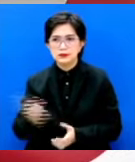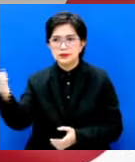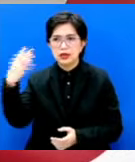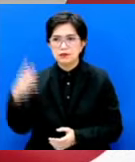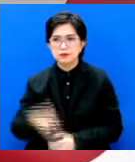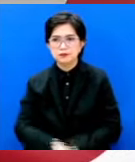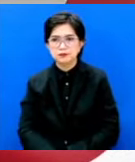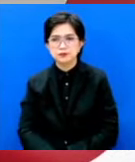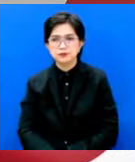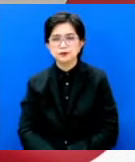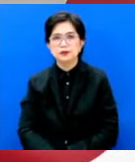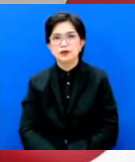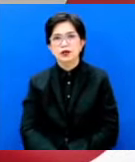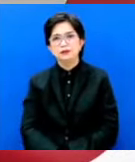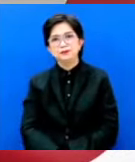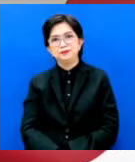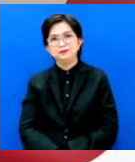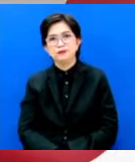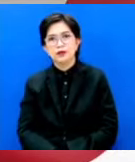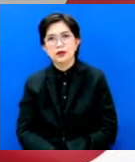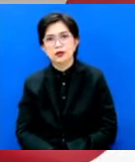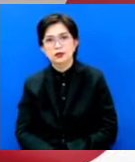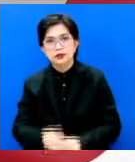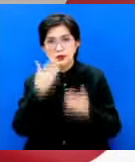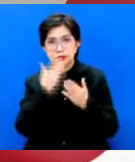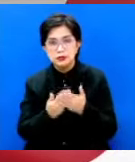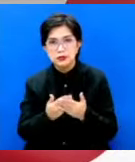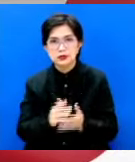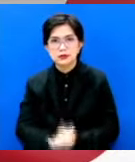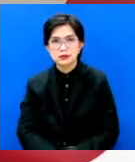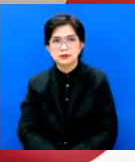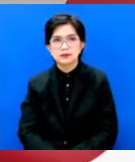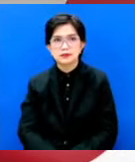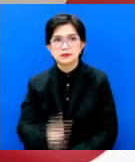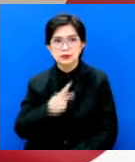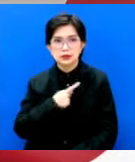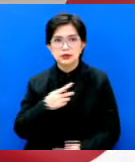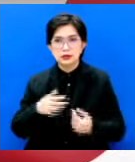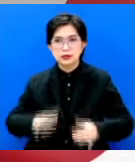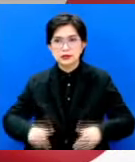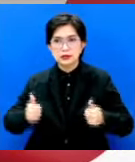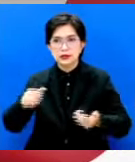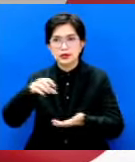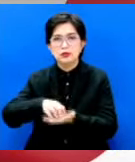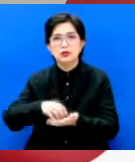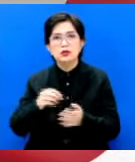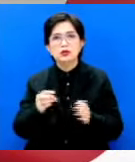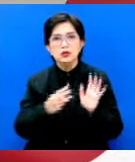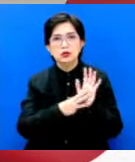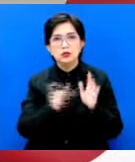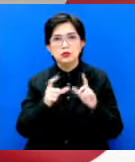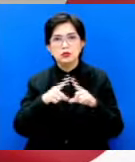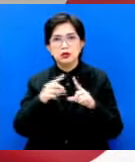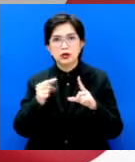jawabpasangankandidat nomor4.Andapunyawaktu1menit. Oke,terimakasih.Jadi,kamitelahmenyiapkan tempatdiMuaraTamami,